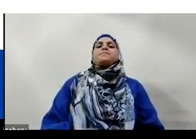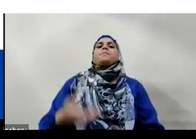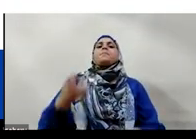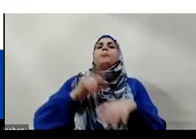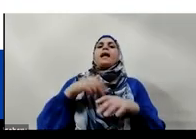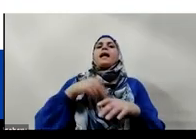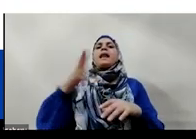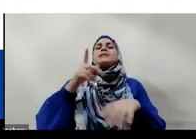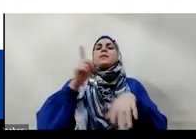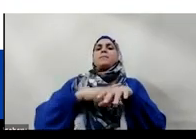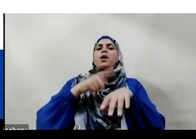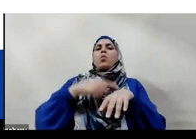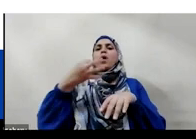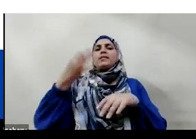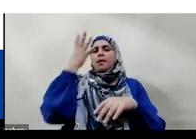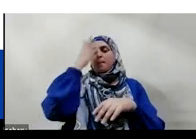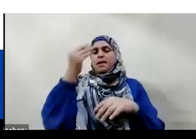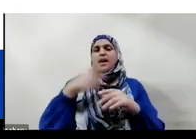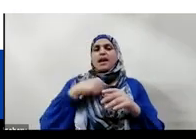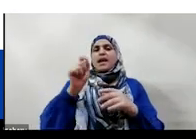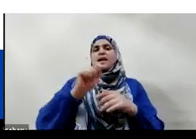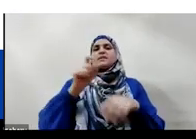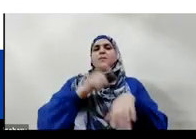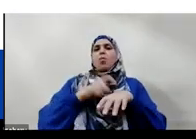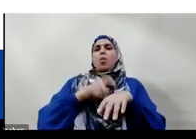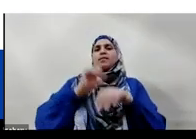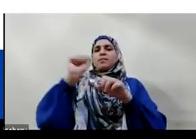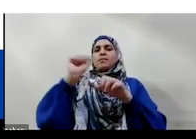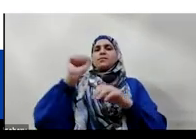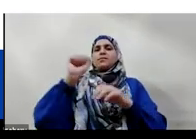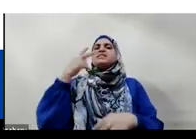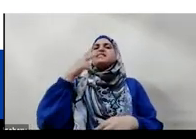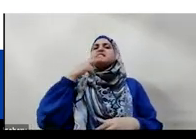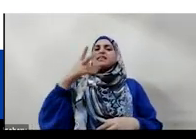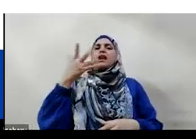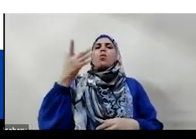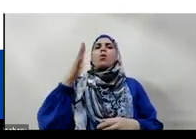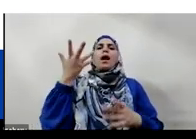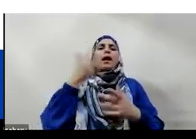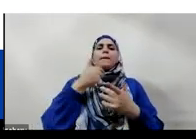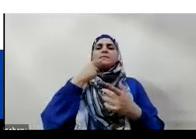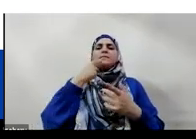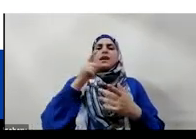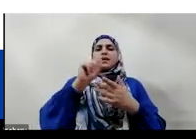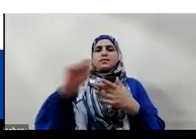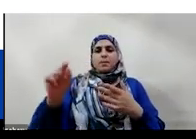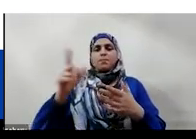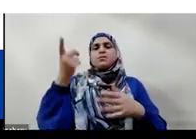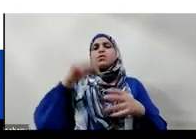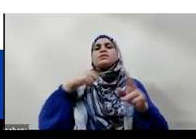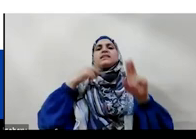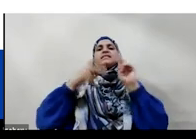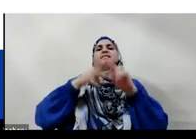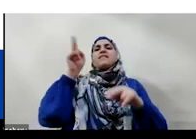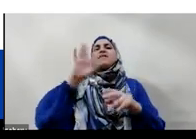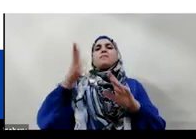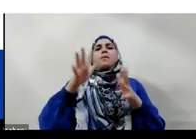اللي أنا بقدم عليها، بختار المدة بتاعة البرنامج وال proposed date of arrival in the US. احنا قلنا السفر بيكون ما